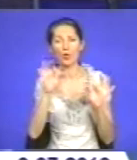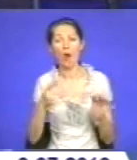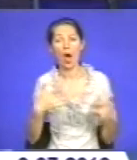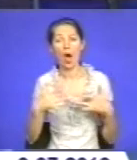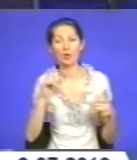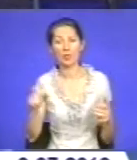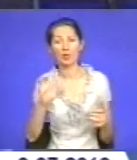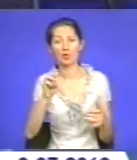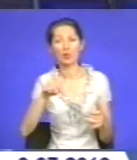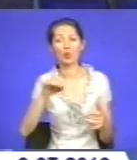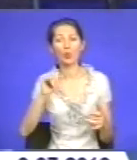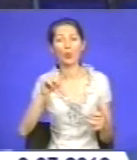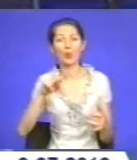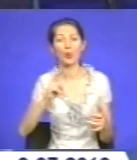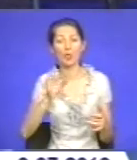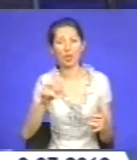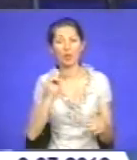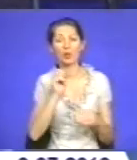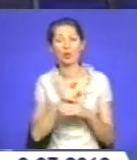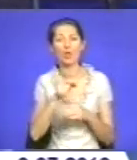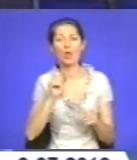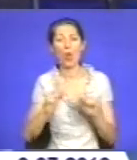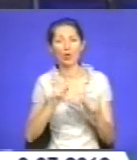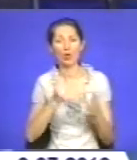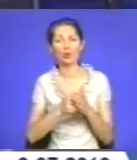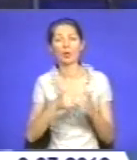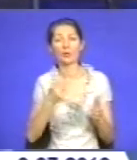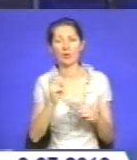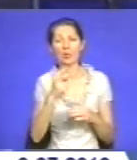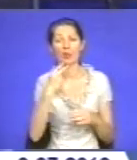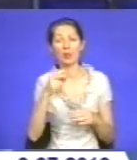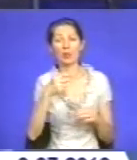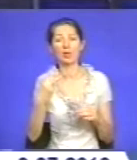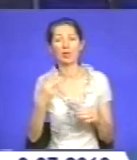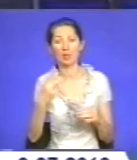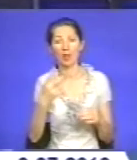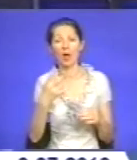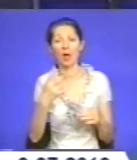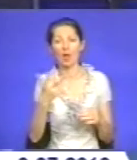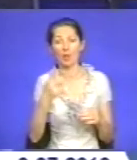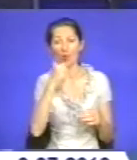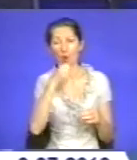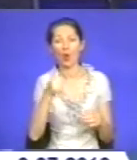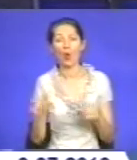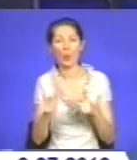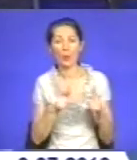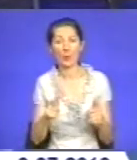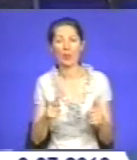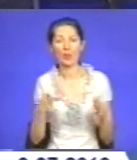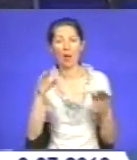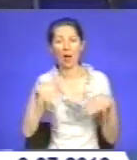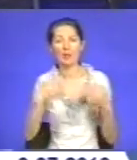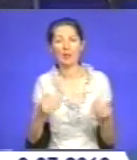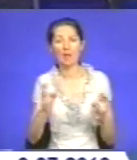уряду до 20 серпня 2013 року забезпечити підготовку і внесення на розгляд Верховної Ради України відповідних